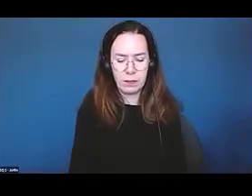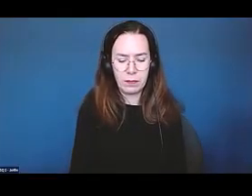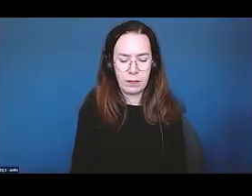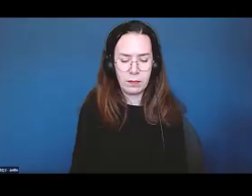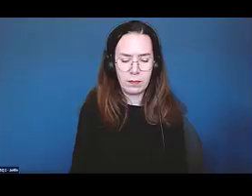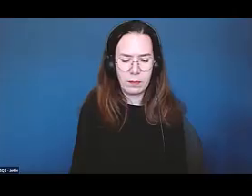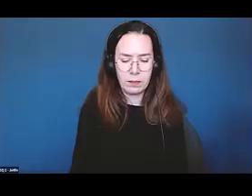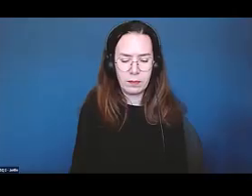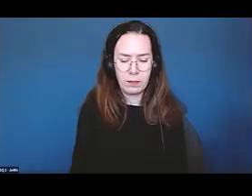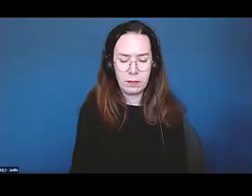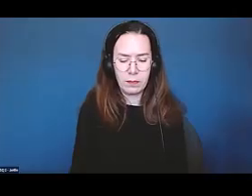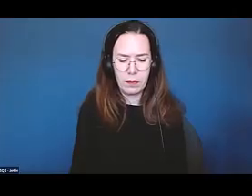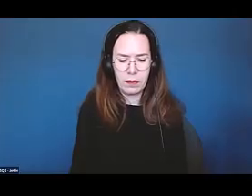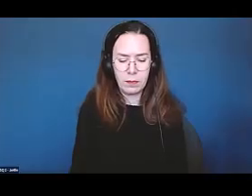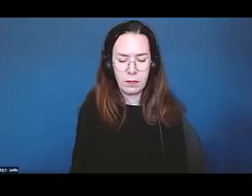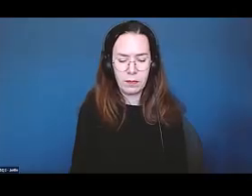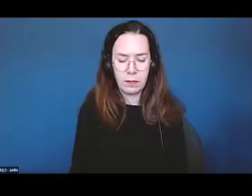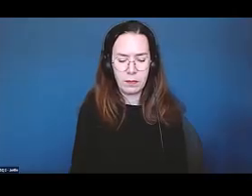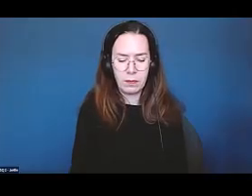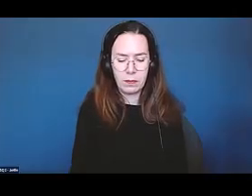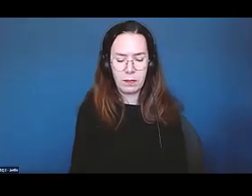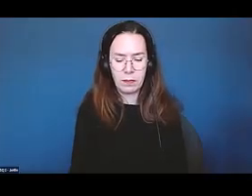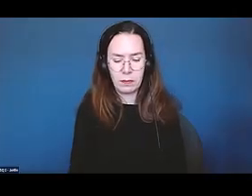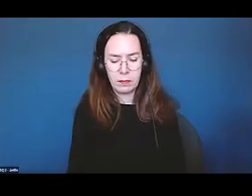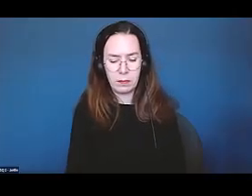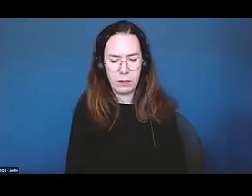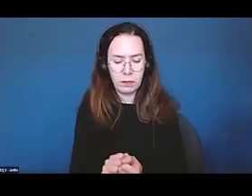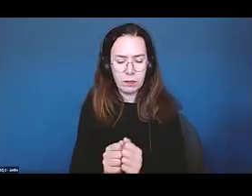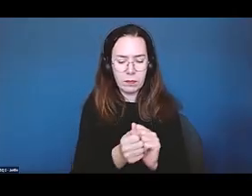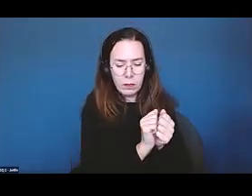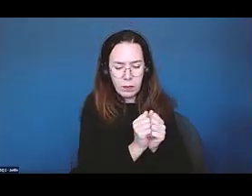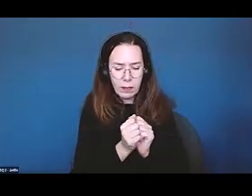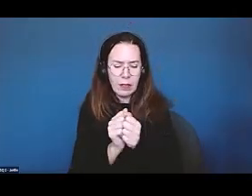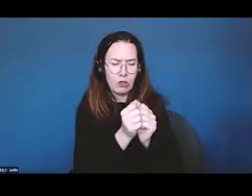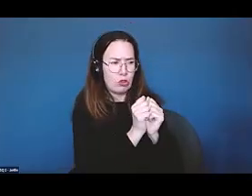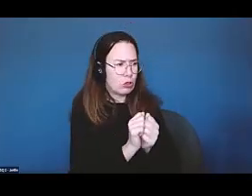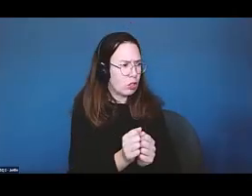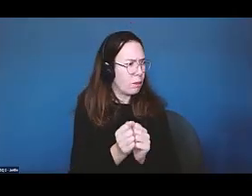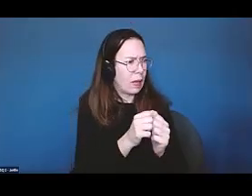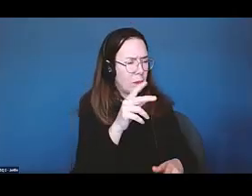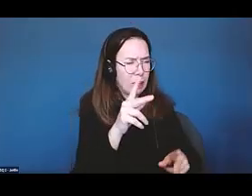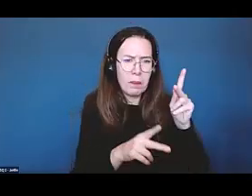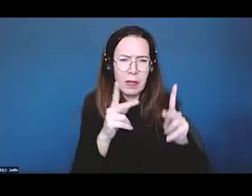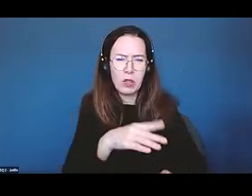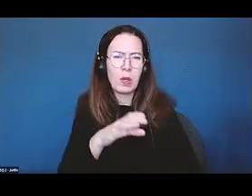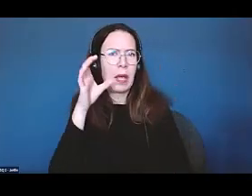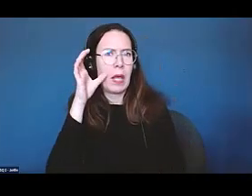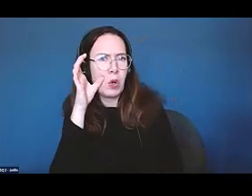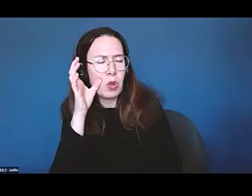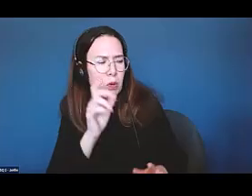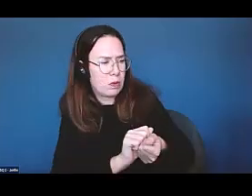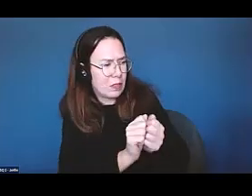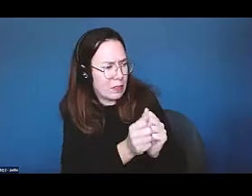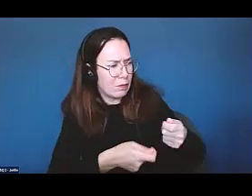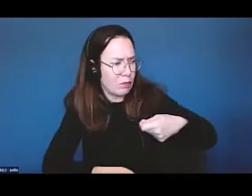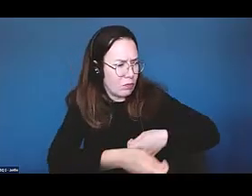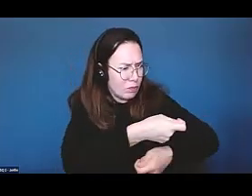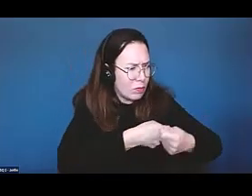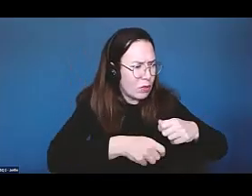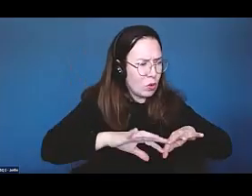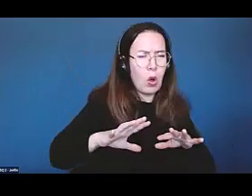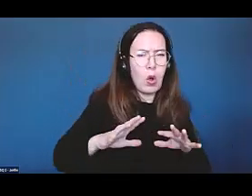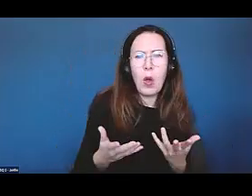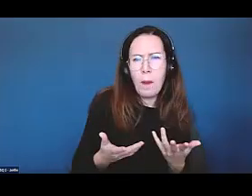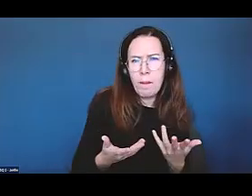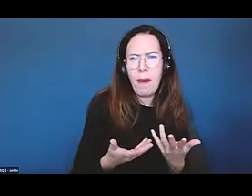bien, cela nous a permis de faire un ajustement et que les personnes soient écoutées et cela a aussi